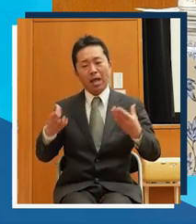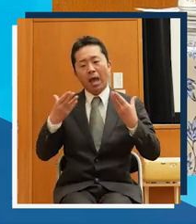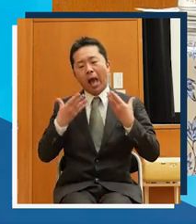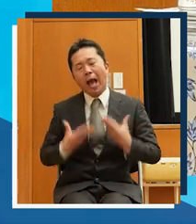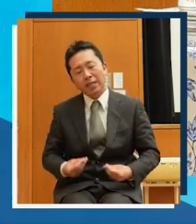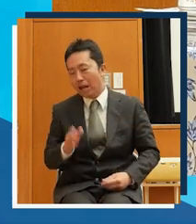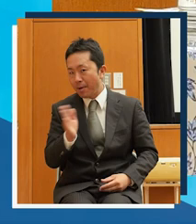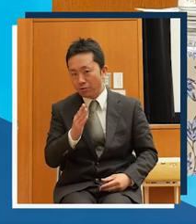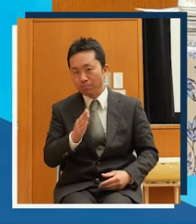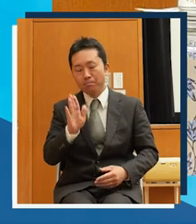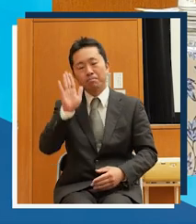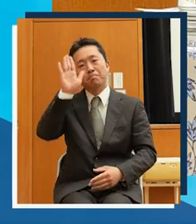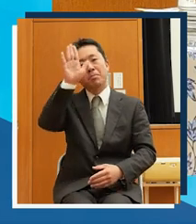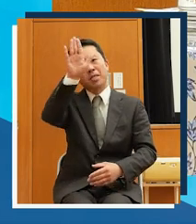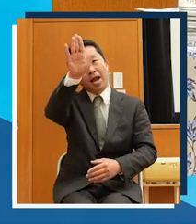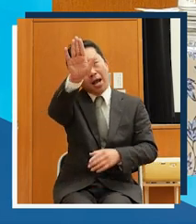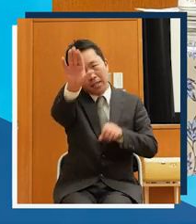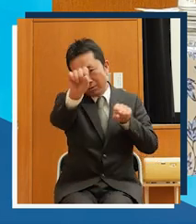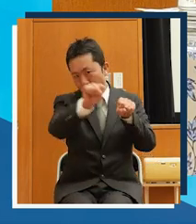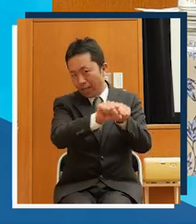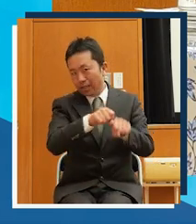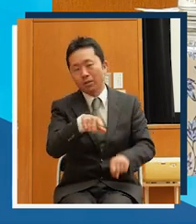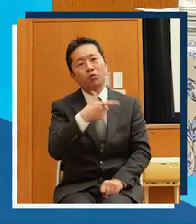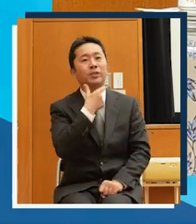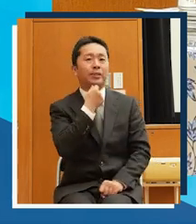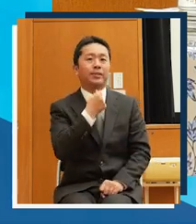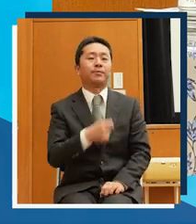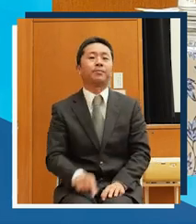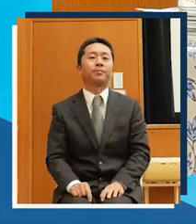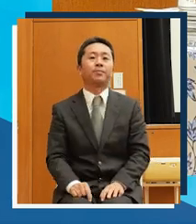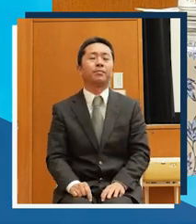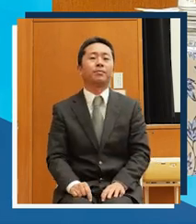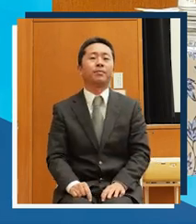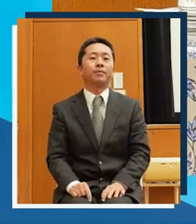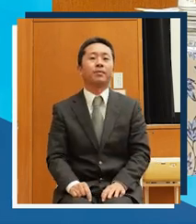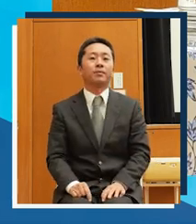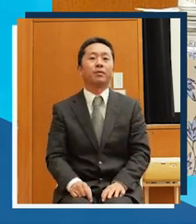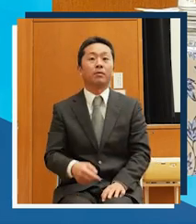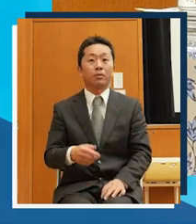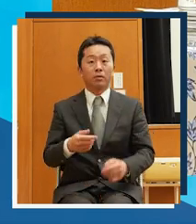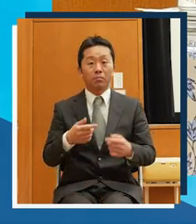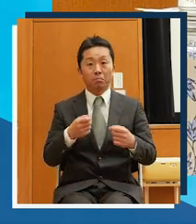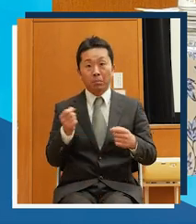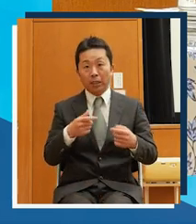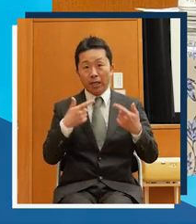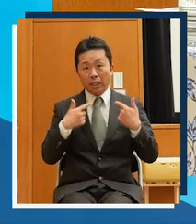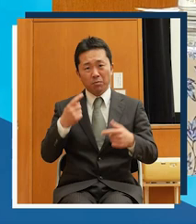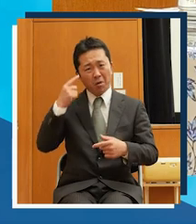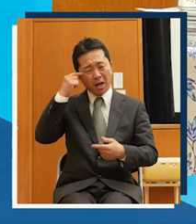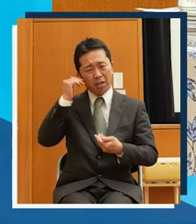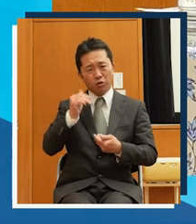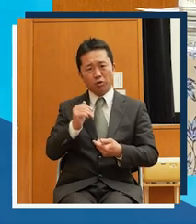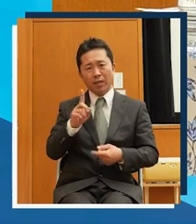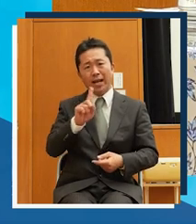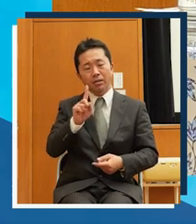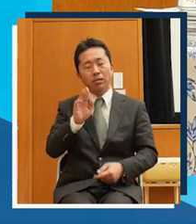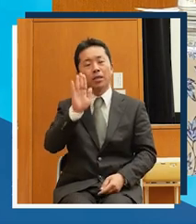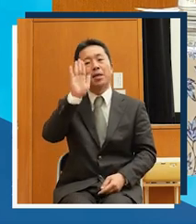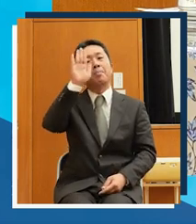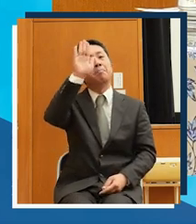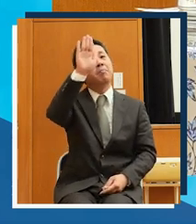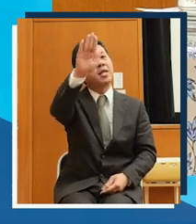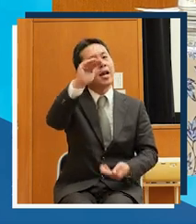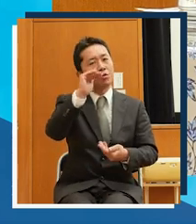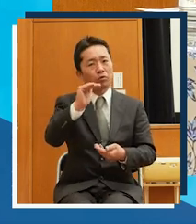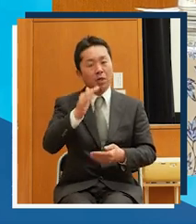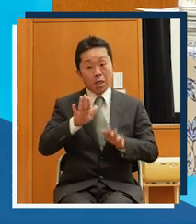ず未来についでいってくださいそして僕がいつも考えてるのは未来のことを考えることです今